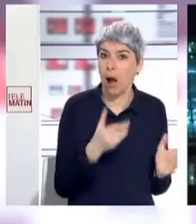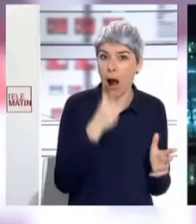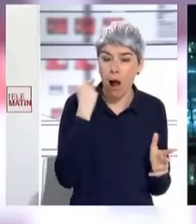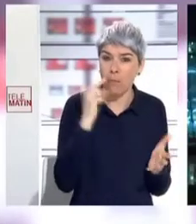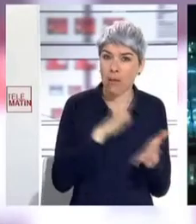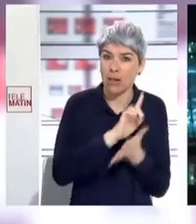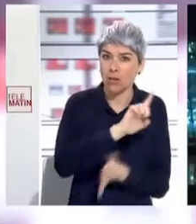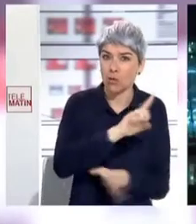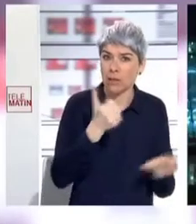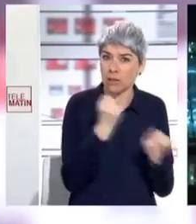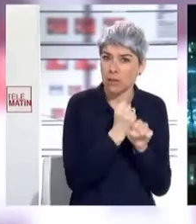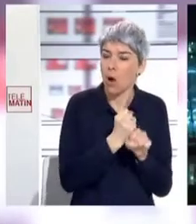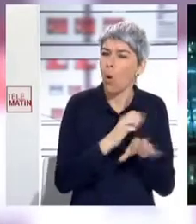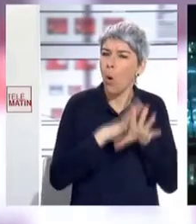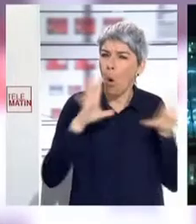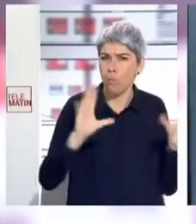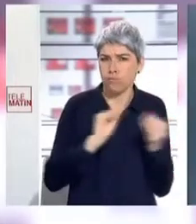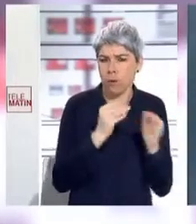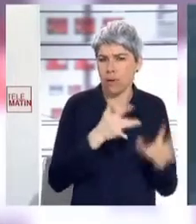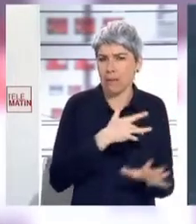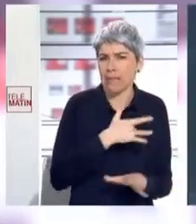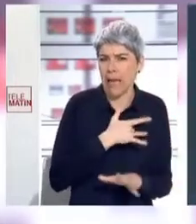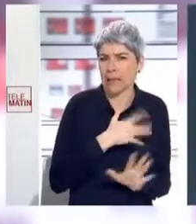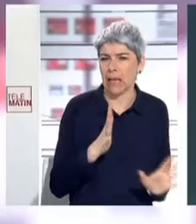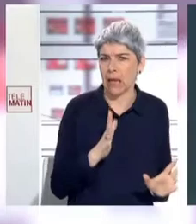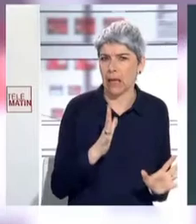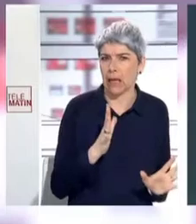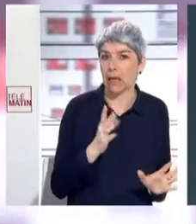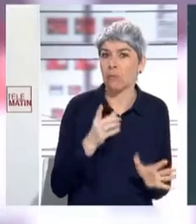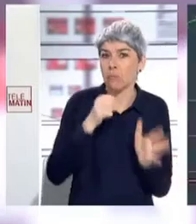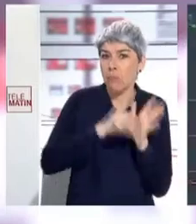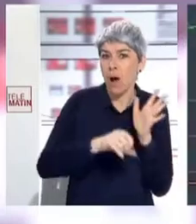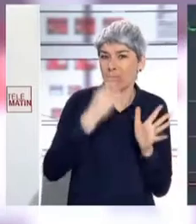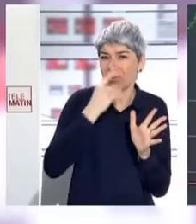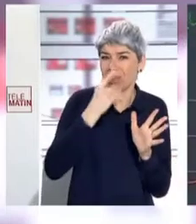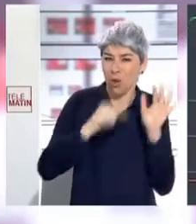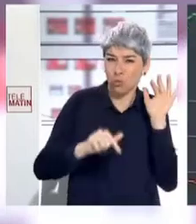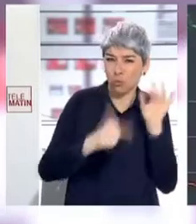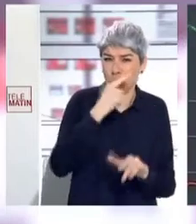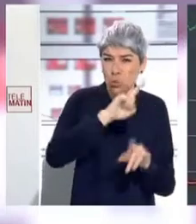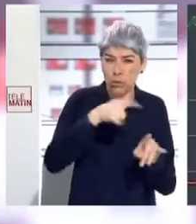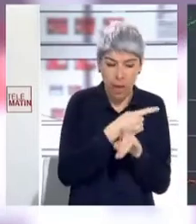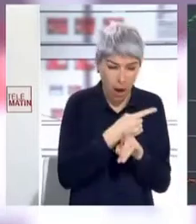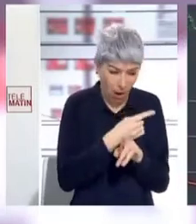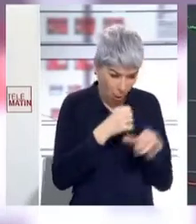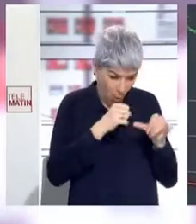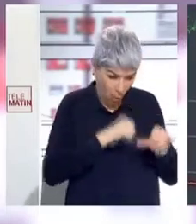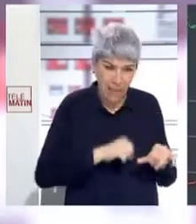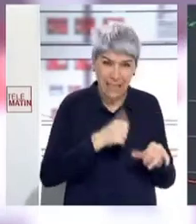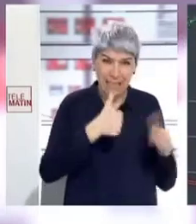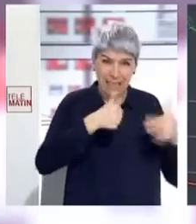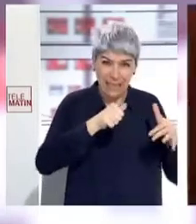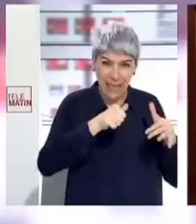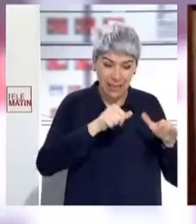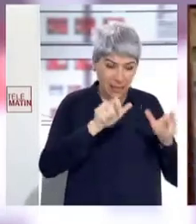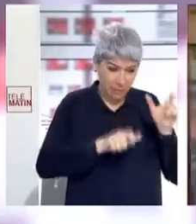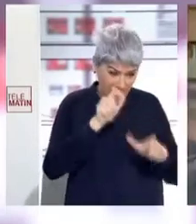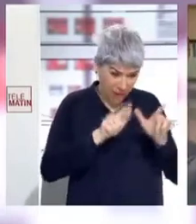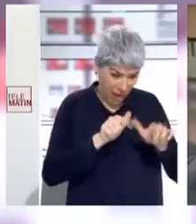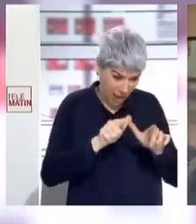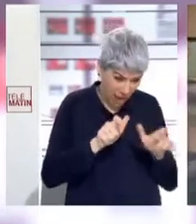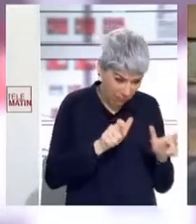de 76 ans souffrait d'une insuffisance cardiaque terminale. En décembre, 12 heures d'intervention, 16 personnes autour du professeur